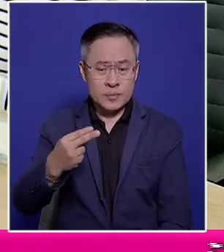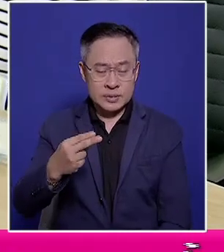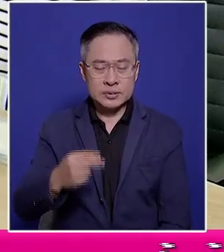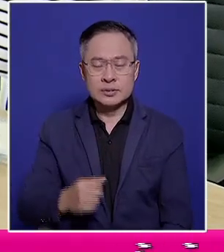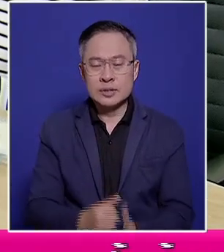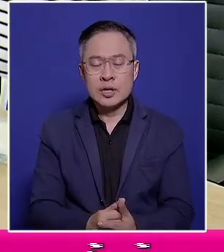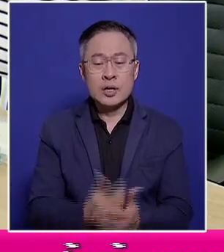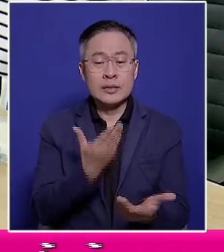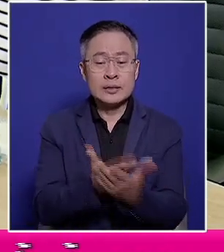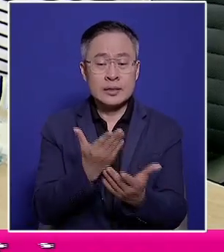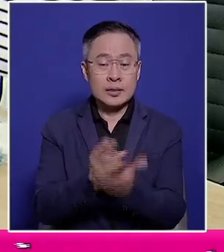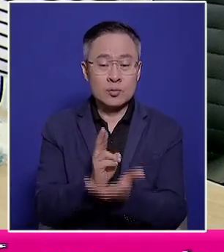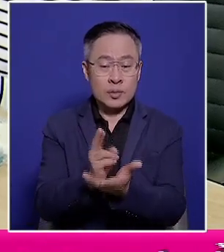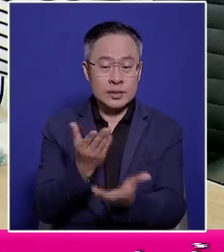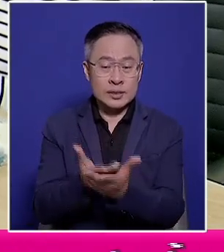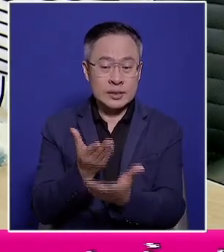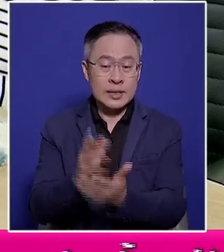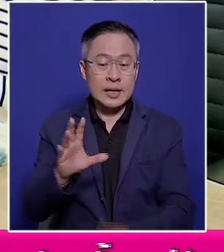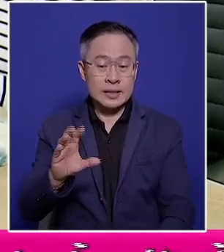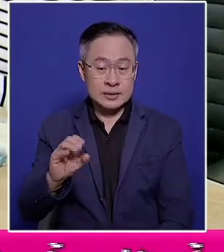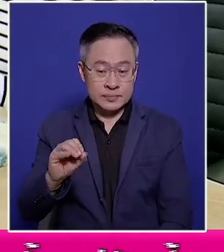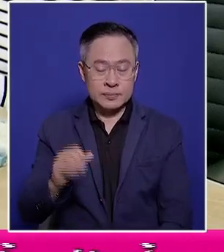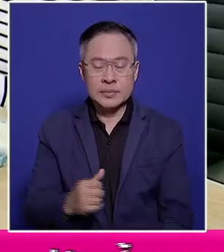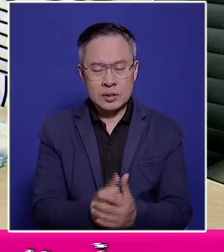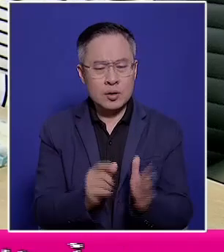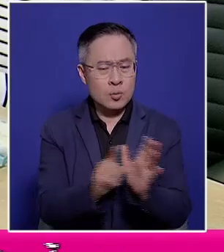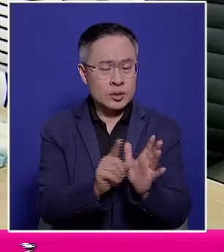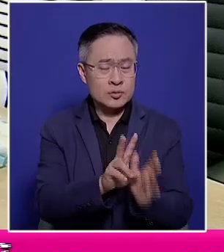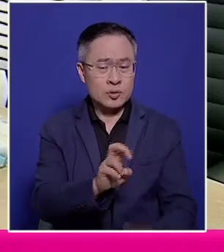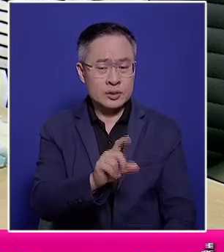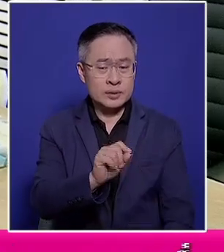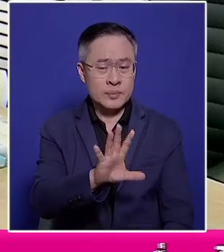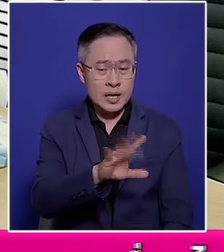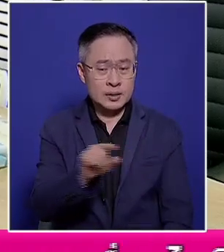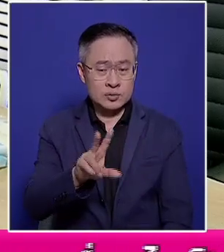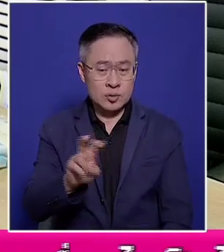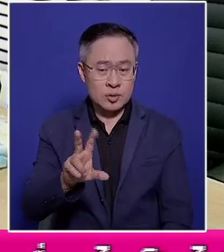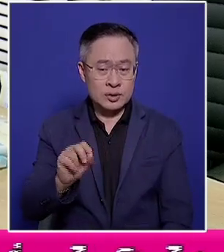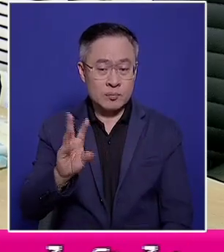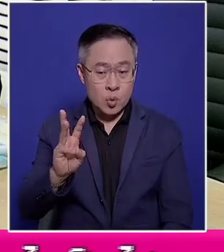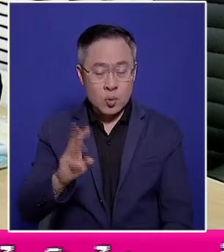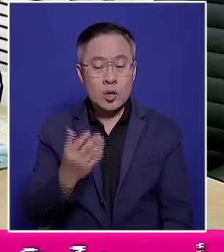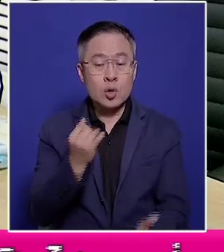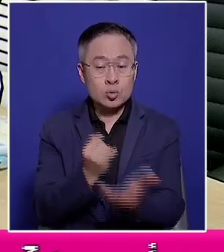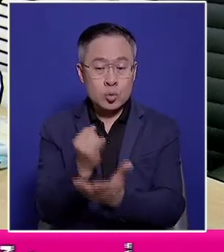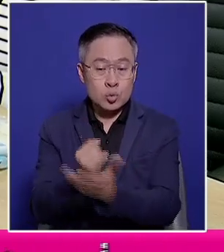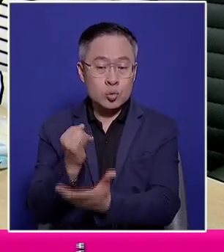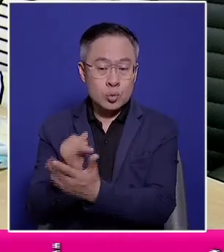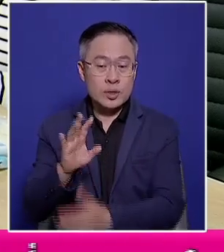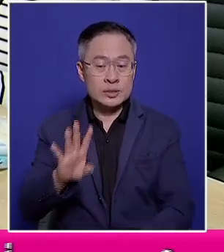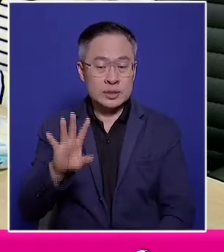761,018 อันดับอันดับละ50บาทและงวดที่225ถึงงวดที่236จำนวน